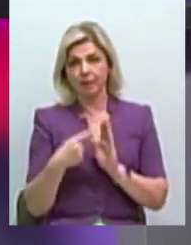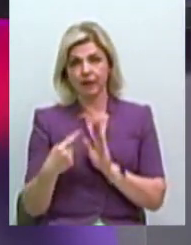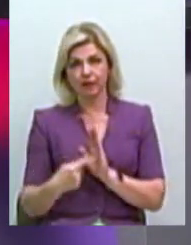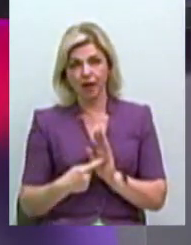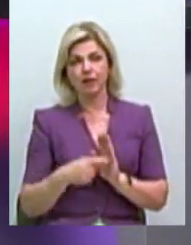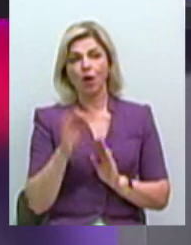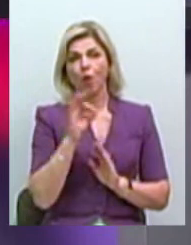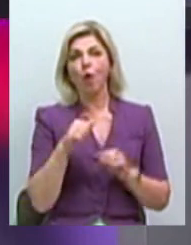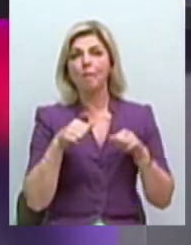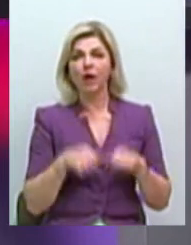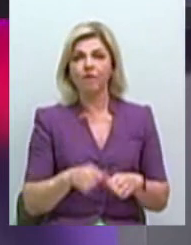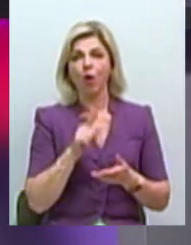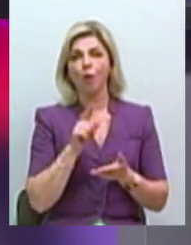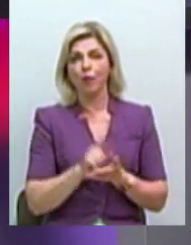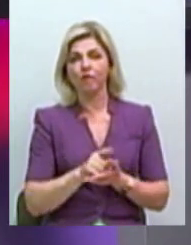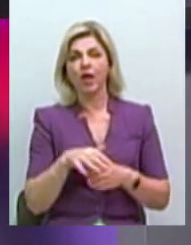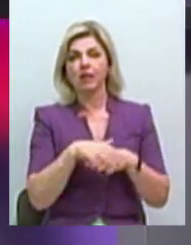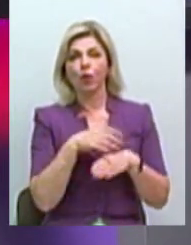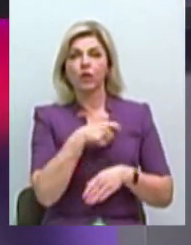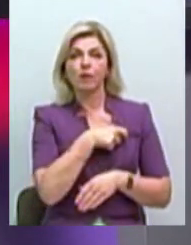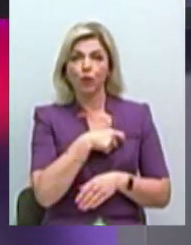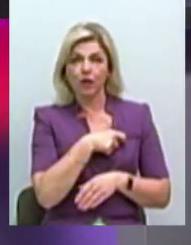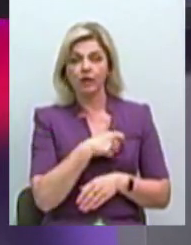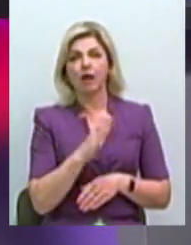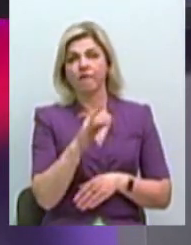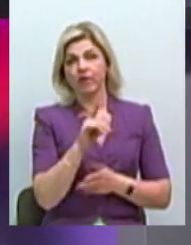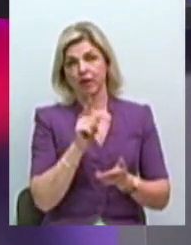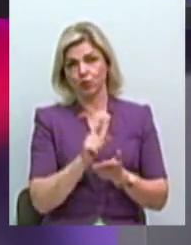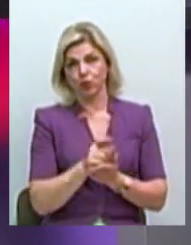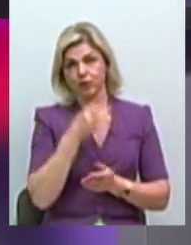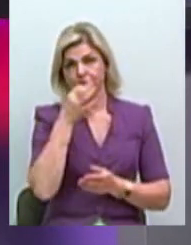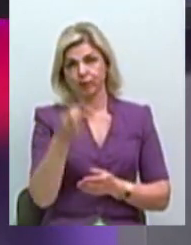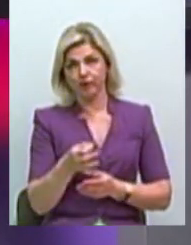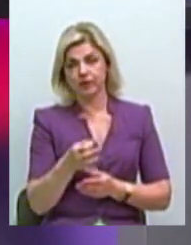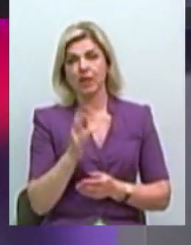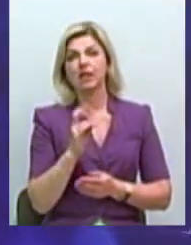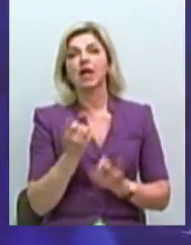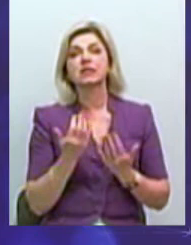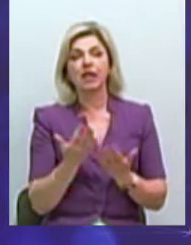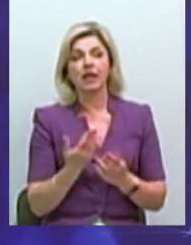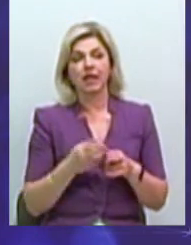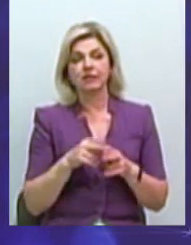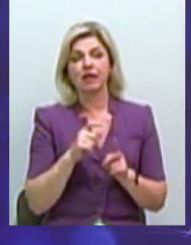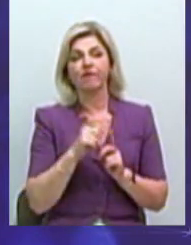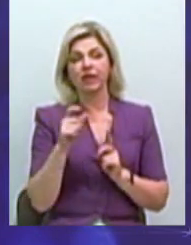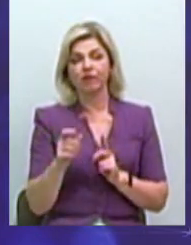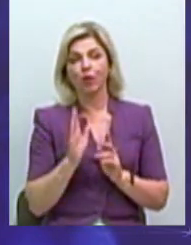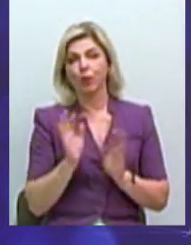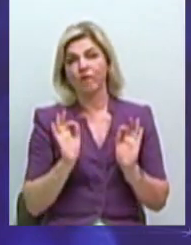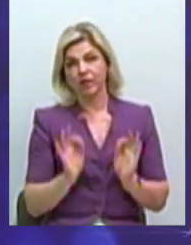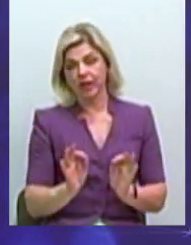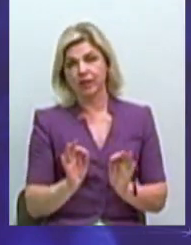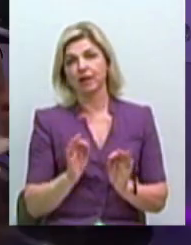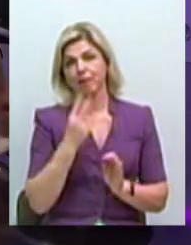про права та обов'язки народних депутатів. Ви маєте відповісти. Тобто, наскільки ці відповіді будуть вірними,